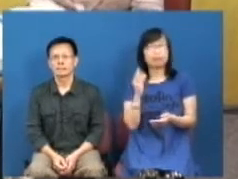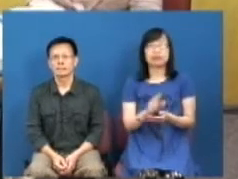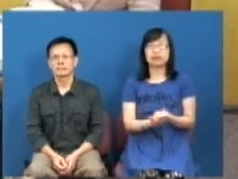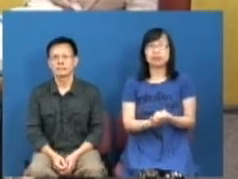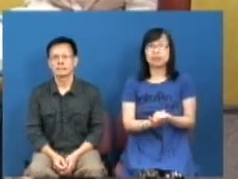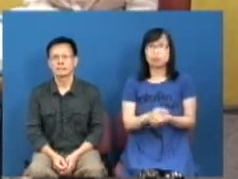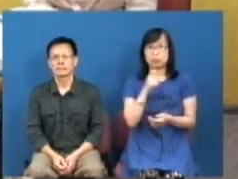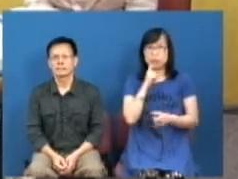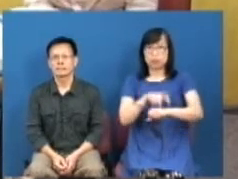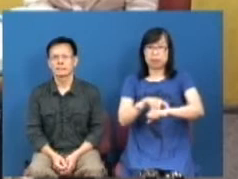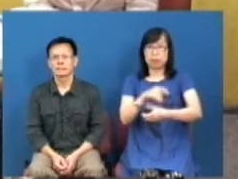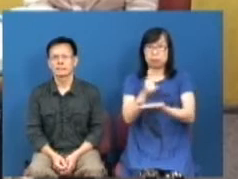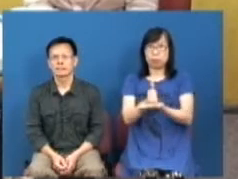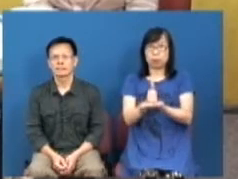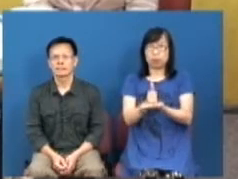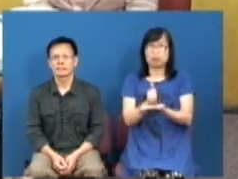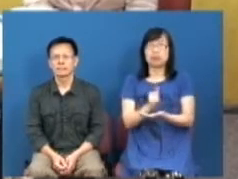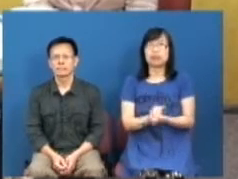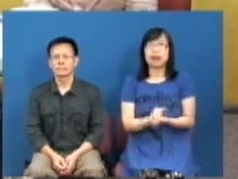果即係有時間坐定喺即係